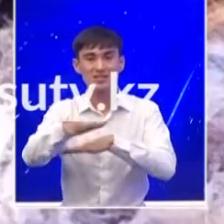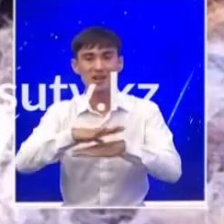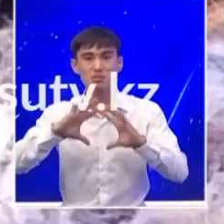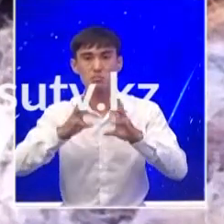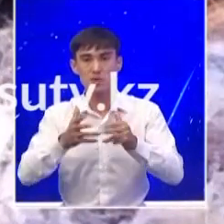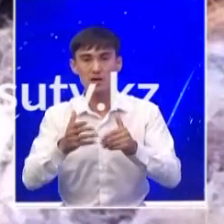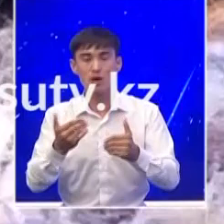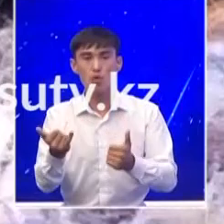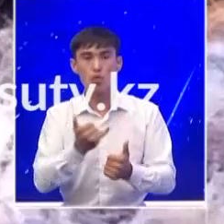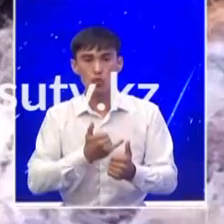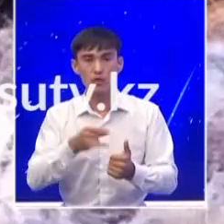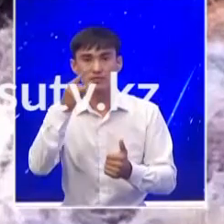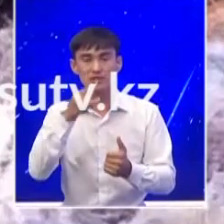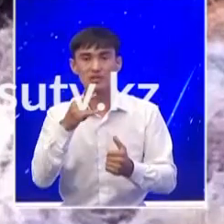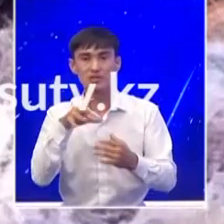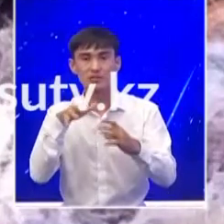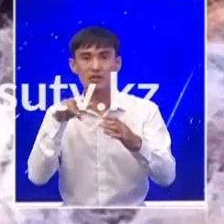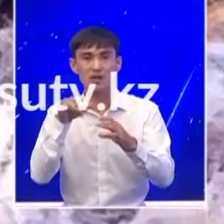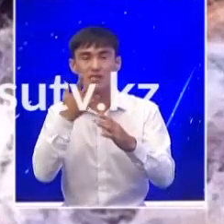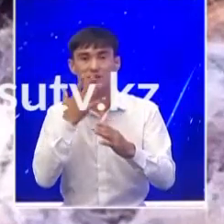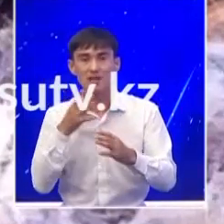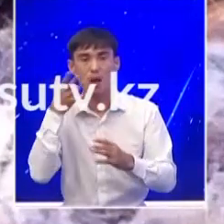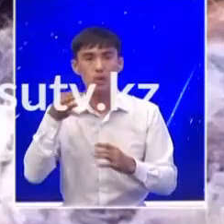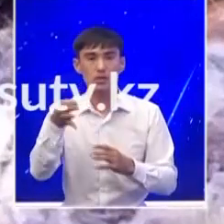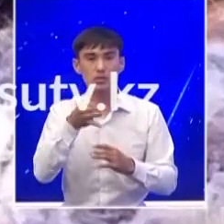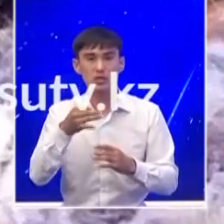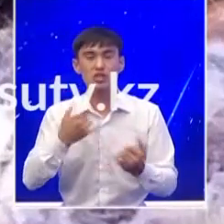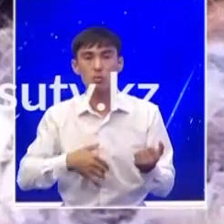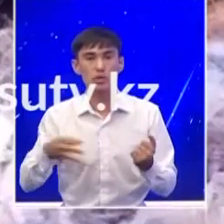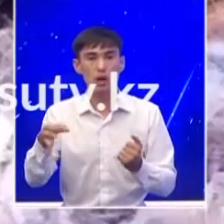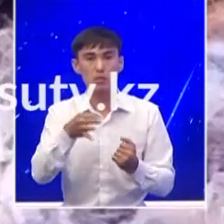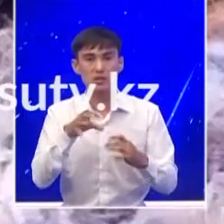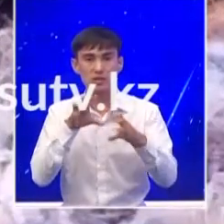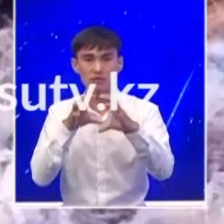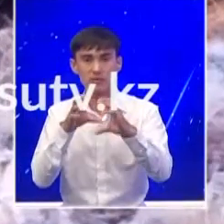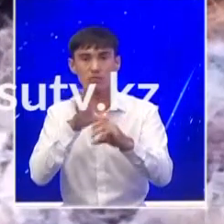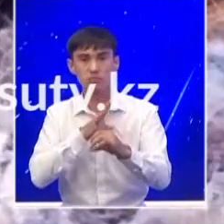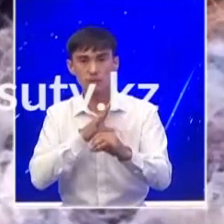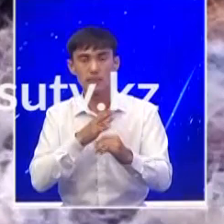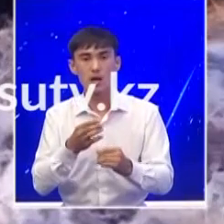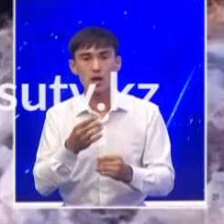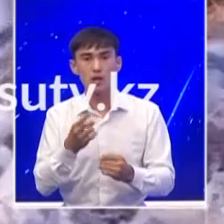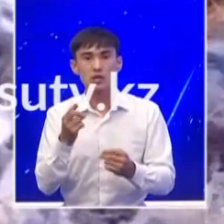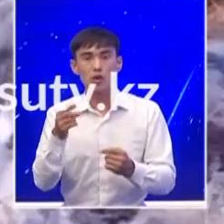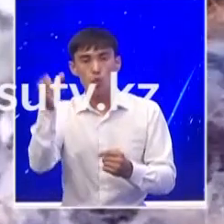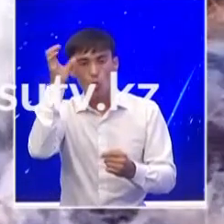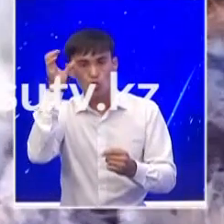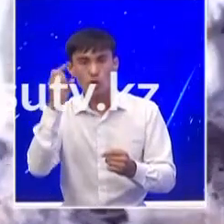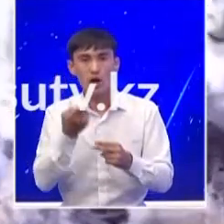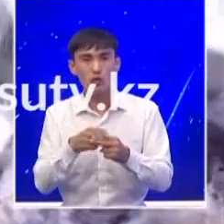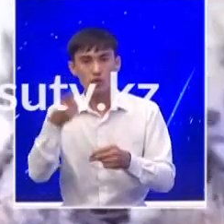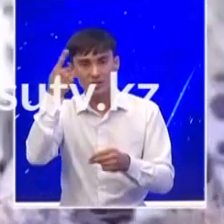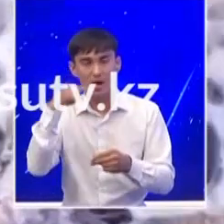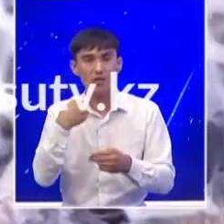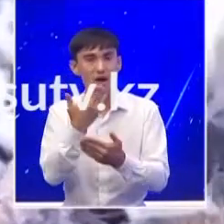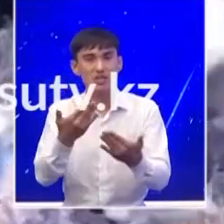попадали в объективы фотоловушек в национальных парках Алматинской и Жамбылской областей. Любопытно, что даже ученые, которые знают